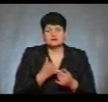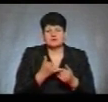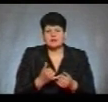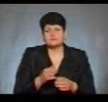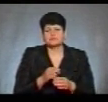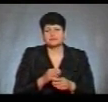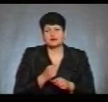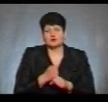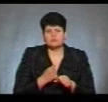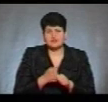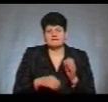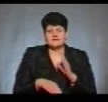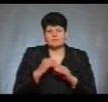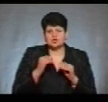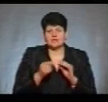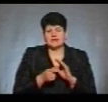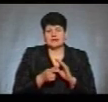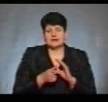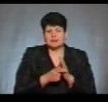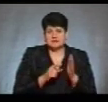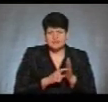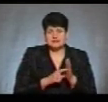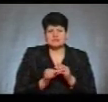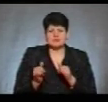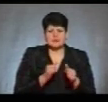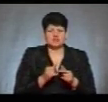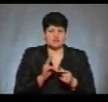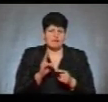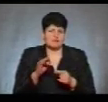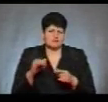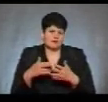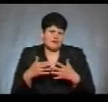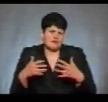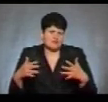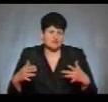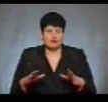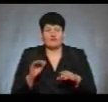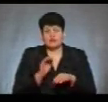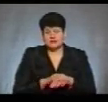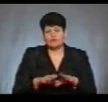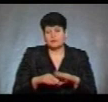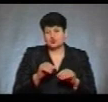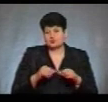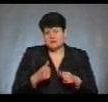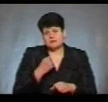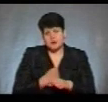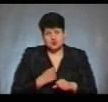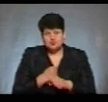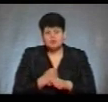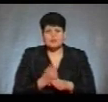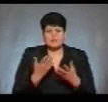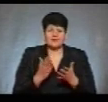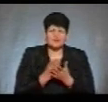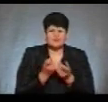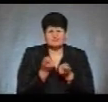виготовлення виборчих кабін, забезпечення канцелярією. Тому можна сказати, що фактично дільничні виборчі комісії працюють, але де-не-де відбуваються